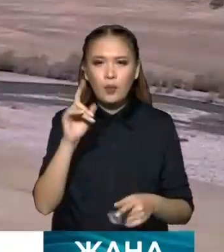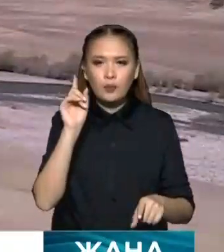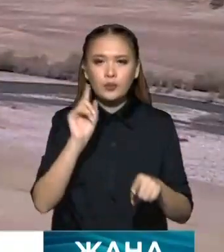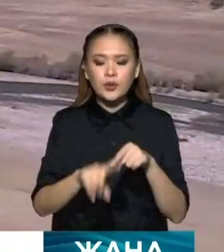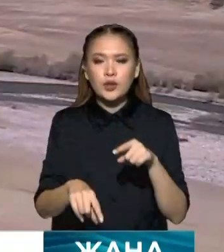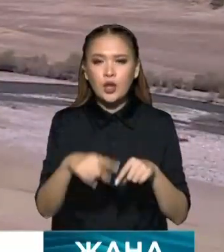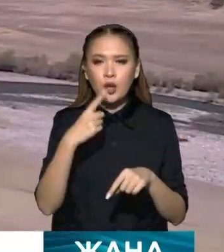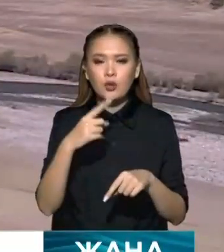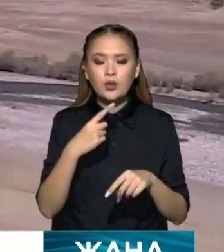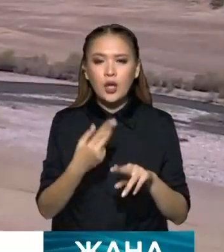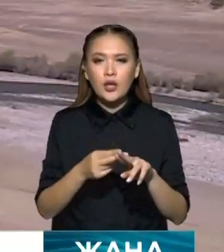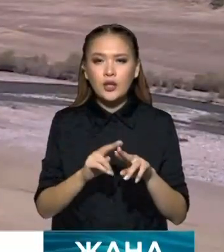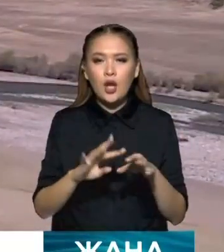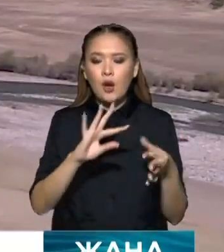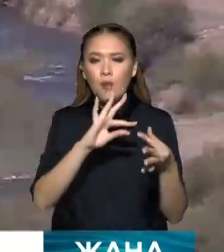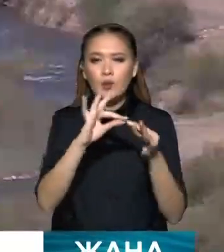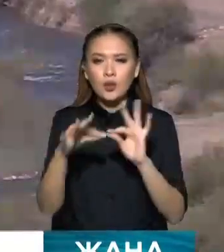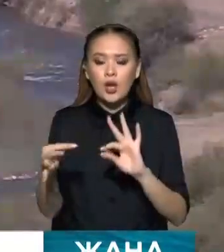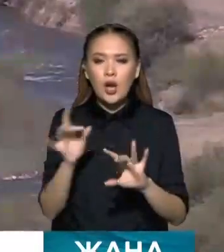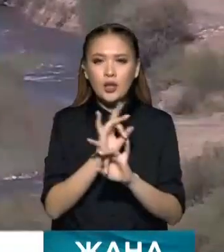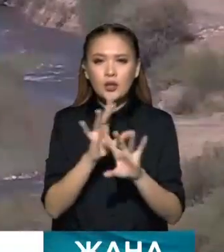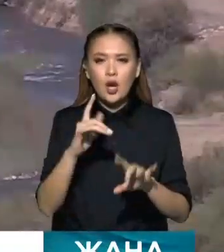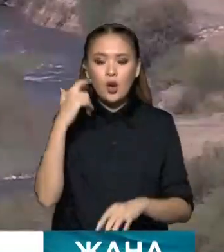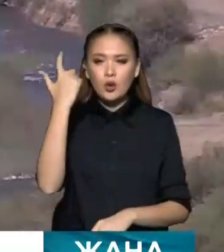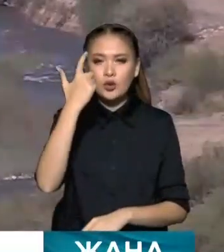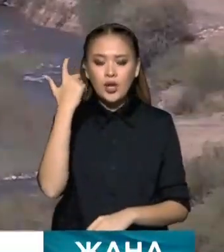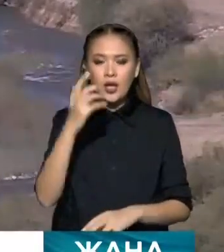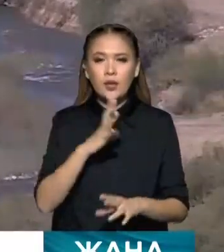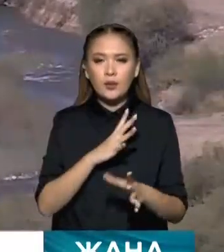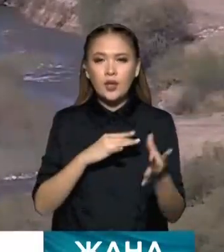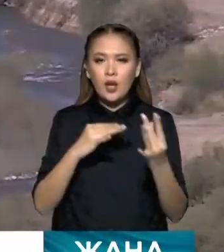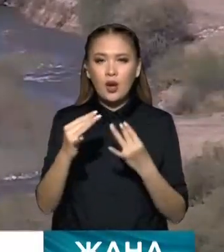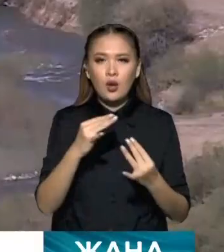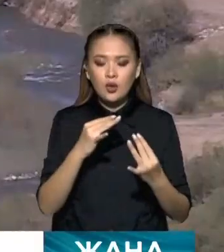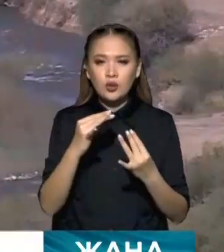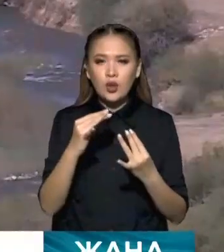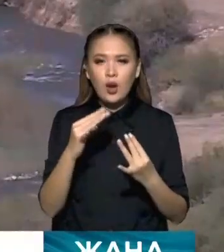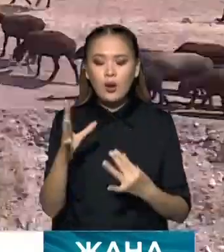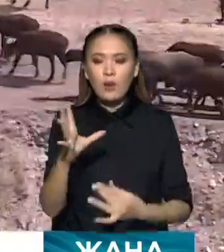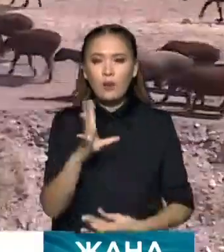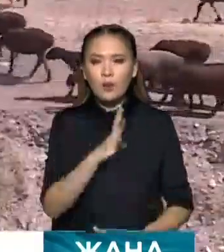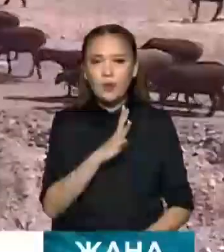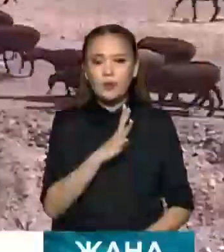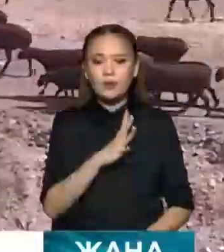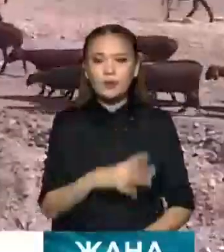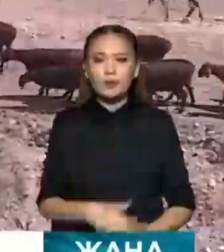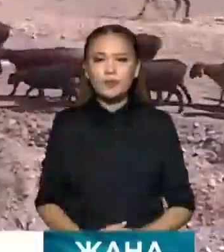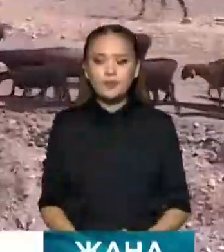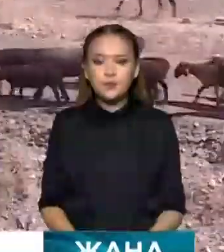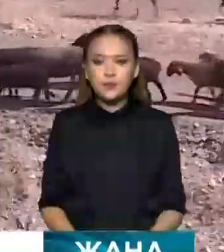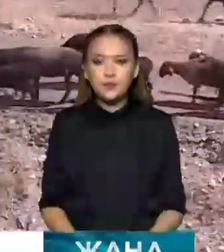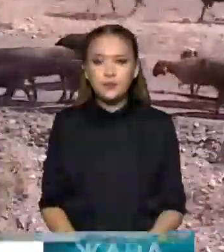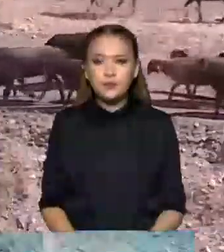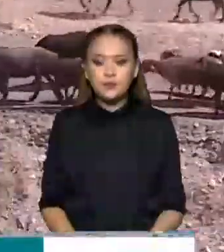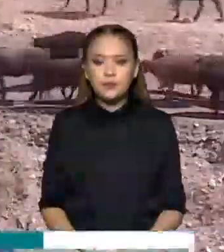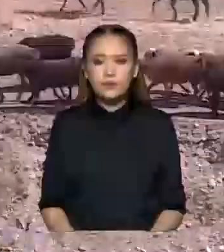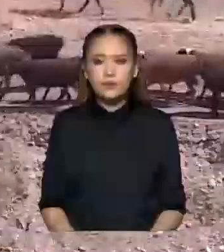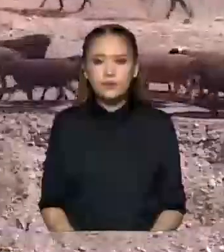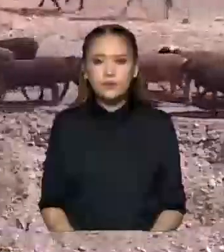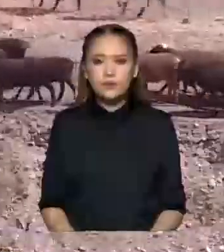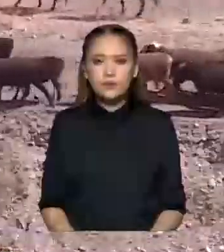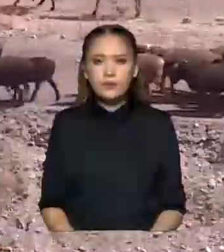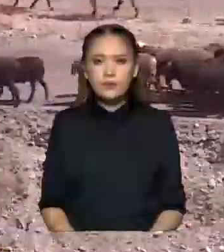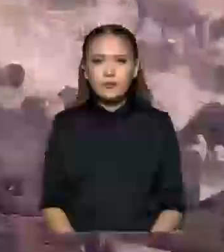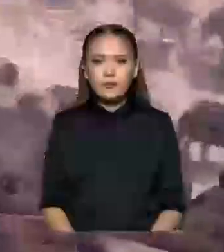айтады. Түсіндірме жұмыстарынан соң кейбір қожалық иелері мен кәсіпкерлер жерін аудандық қорға өткізе бастаған. Нұркен Қалижанұлы, Жаңа